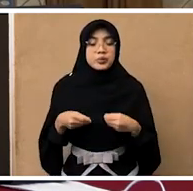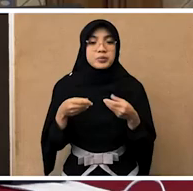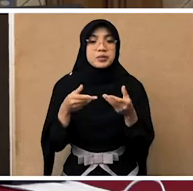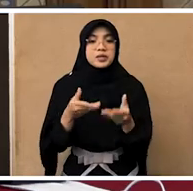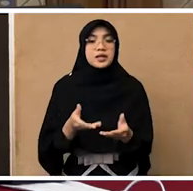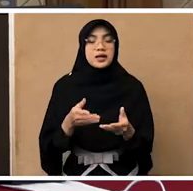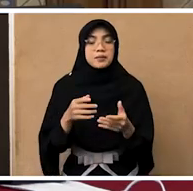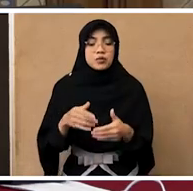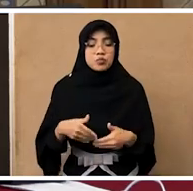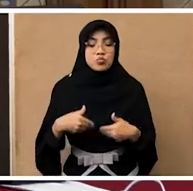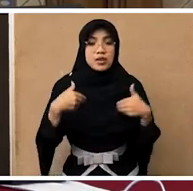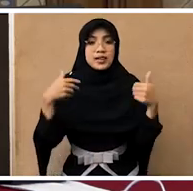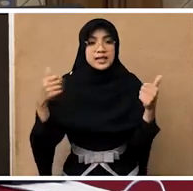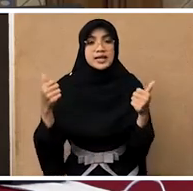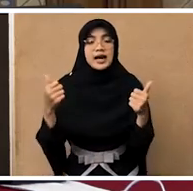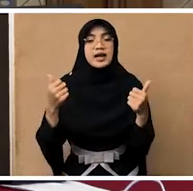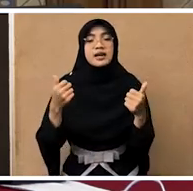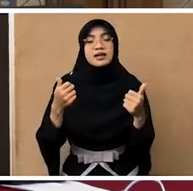memulihkan